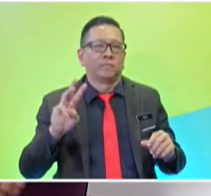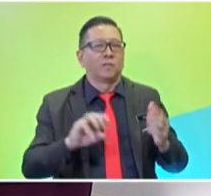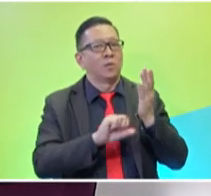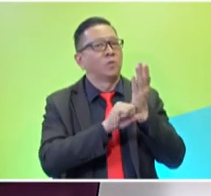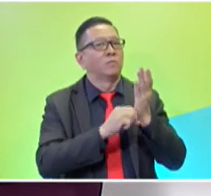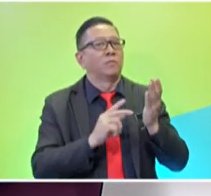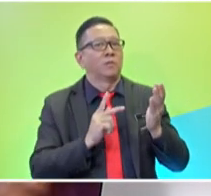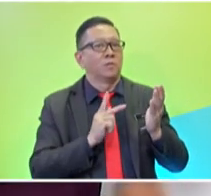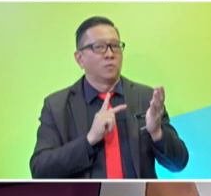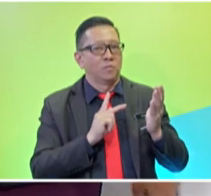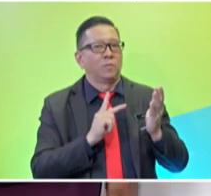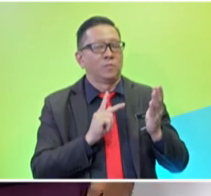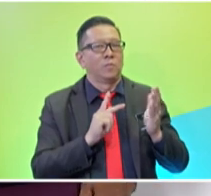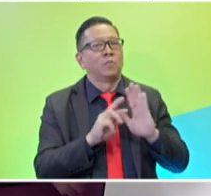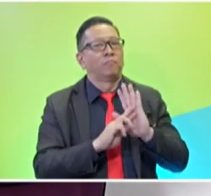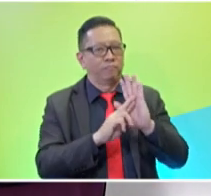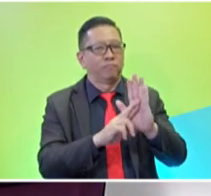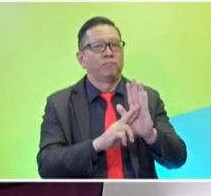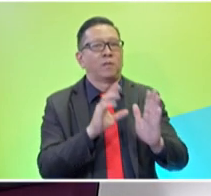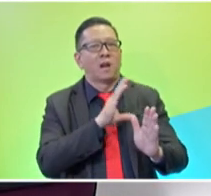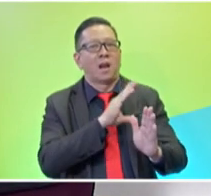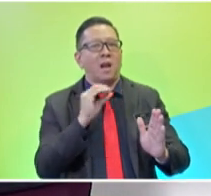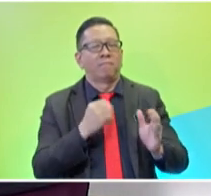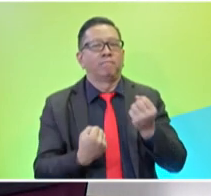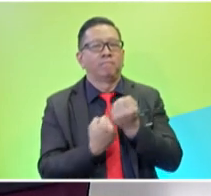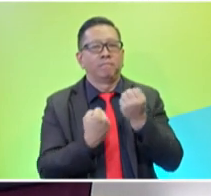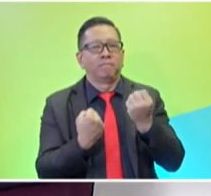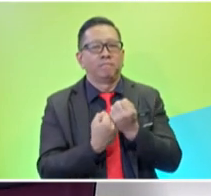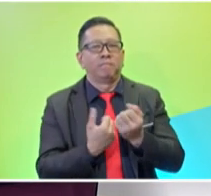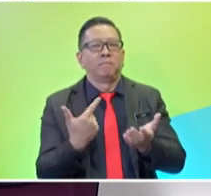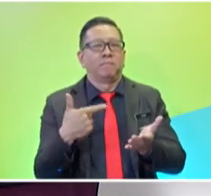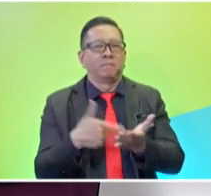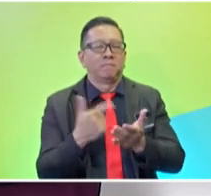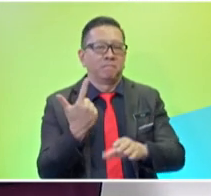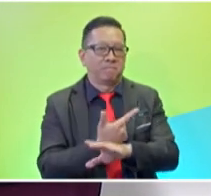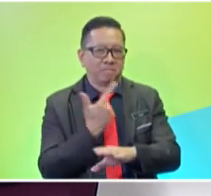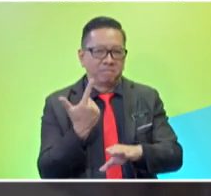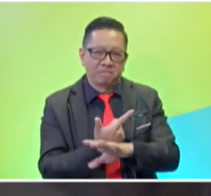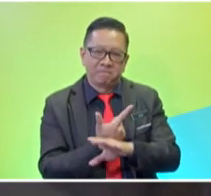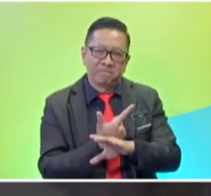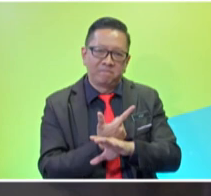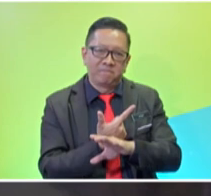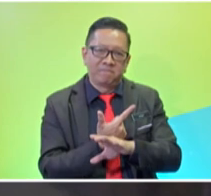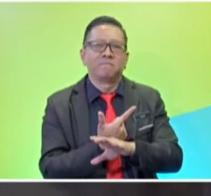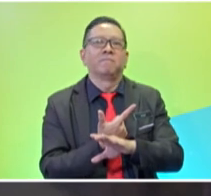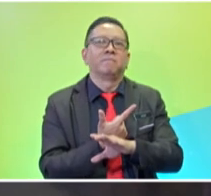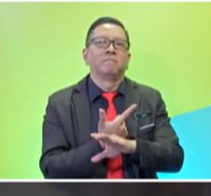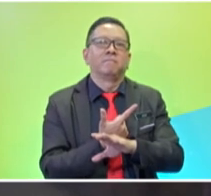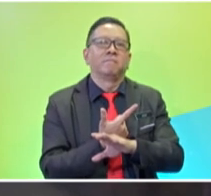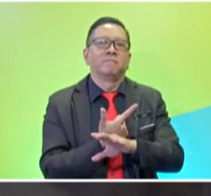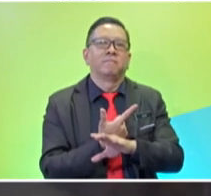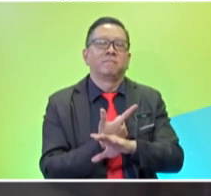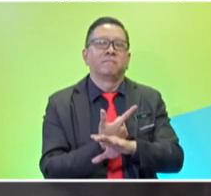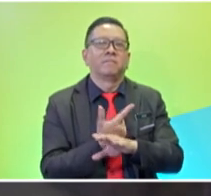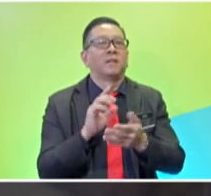mendapatkan sebaran bahan rujukan dan juga untuk mengukuhkan lagi tahap kefahaman masing-masing TV